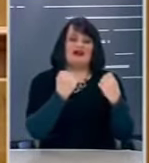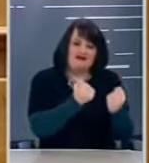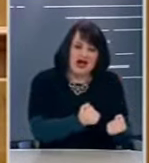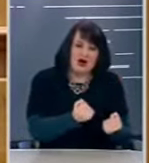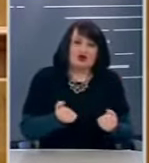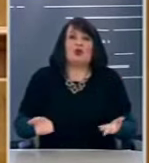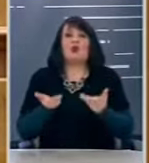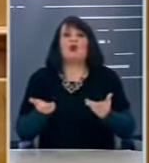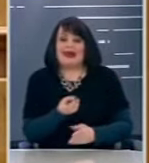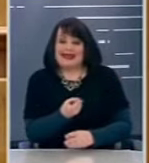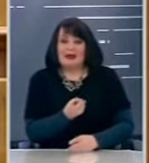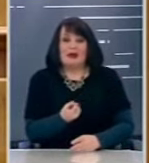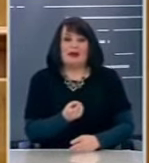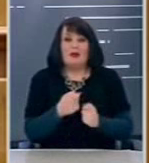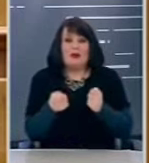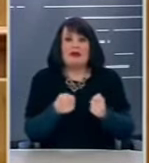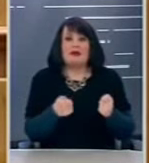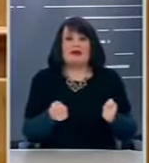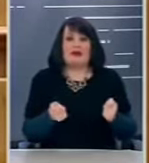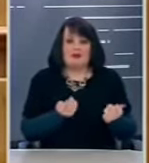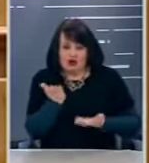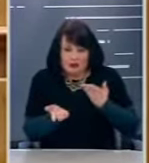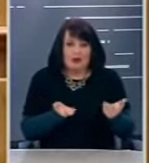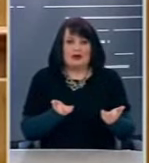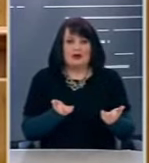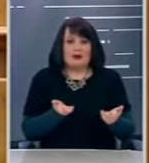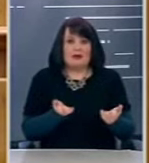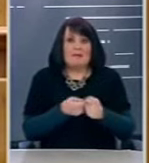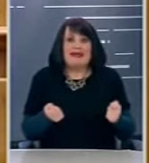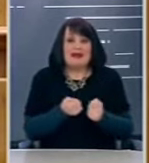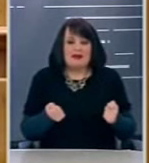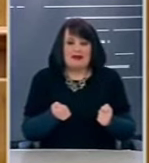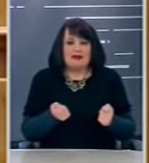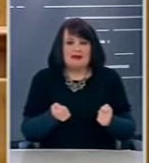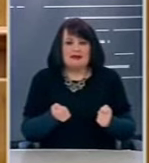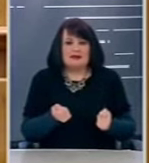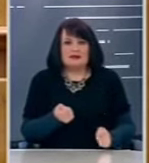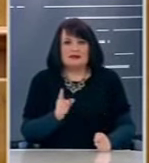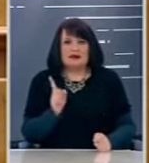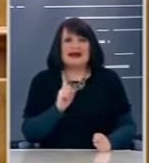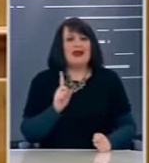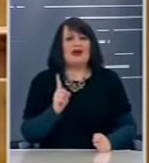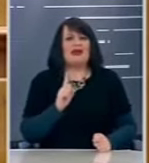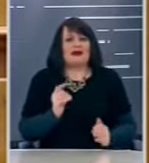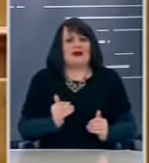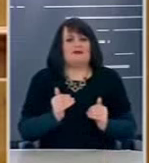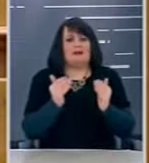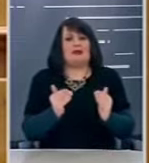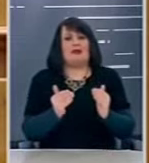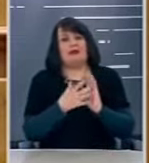Και κανένα από αυτά τα μέτρα δεν θα τελεί υπό αίρεση.